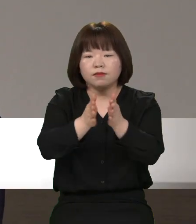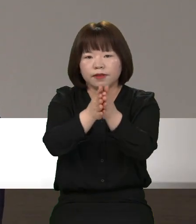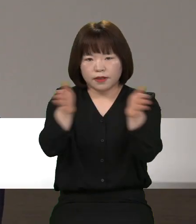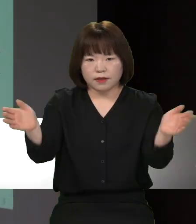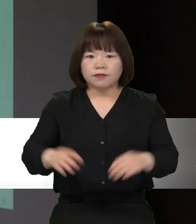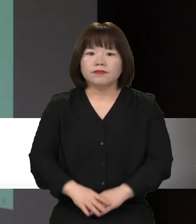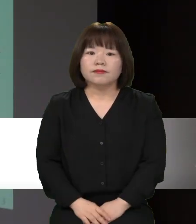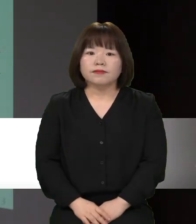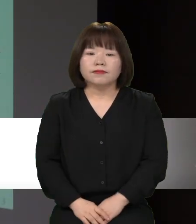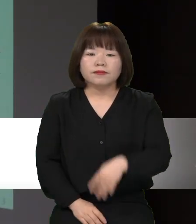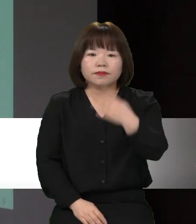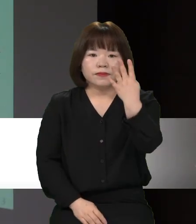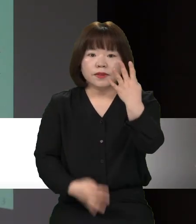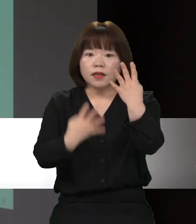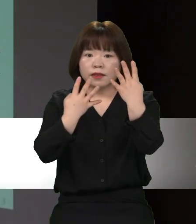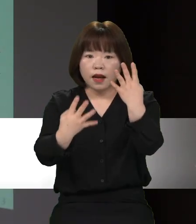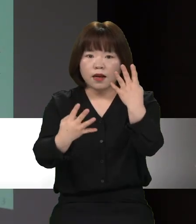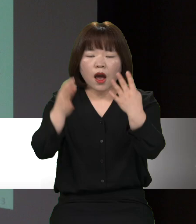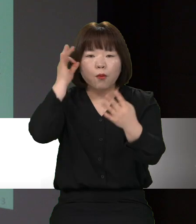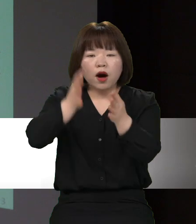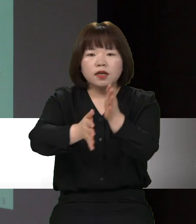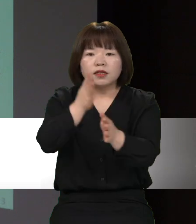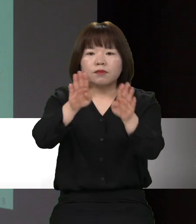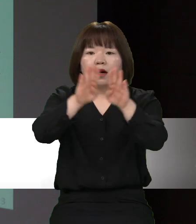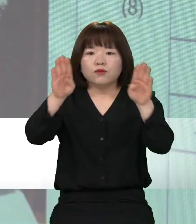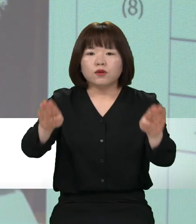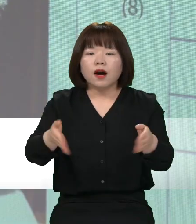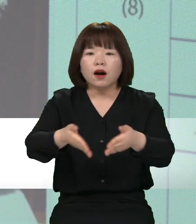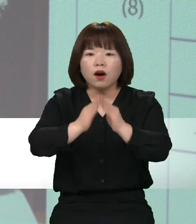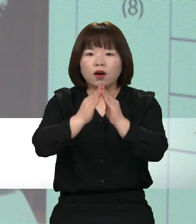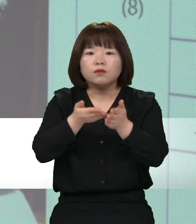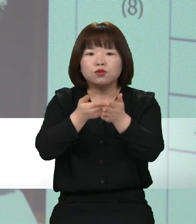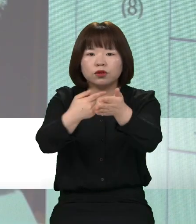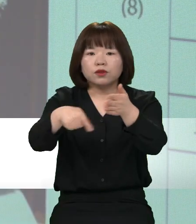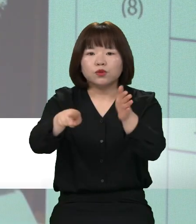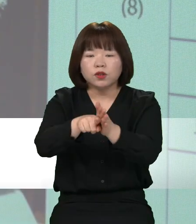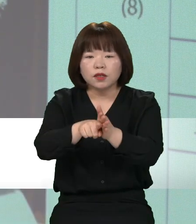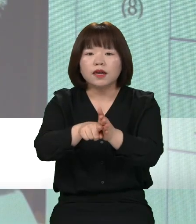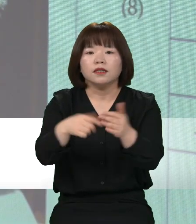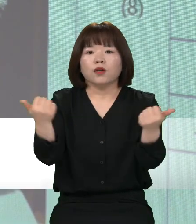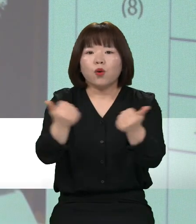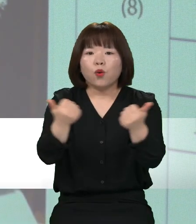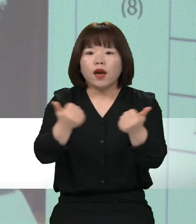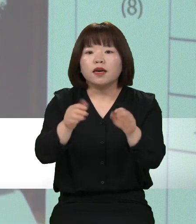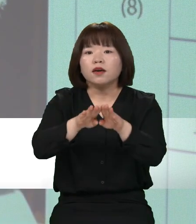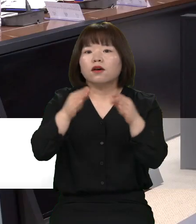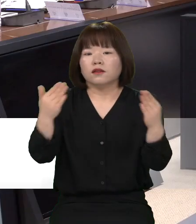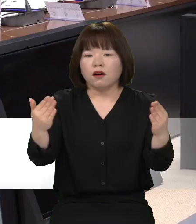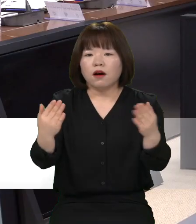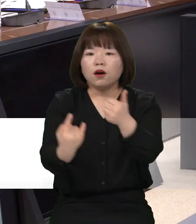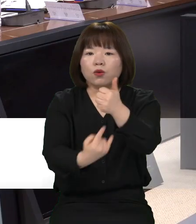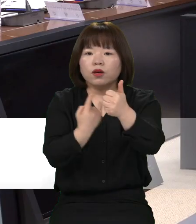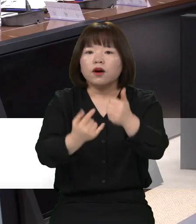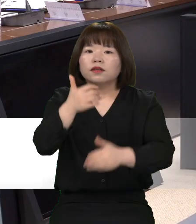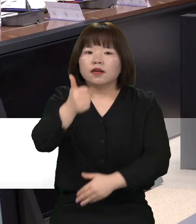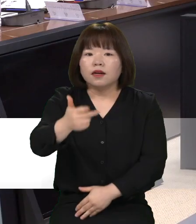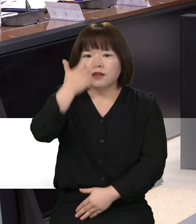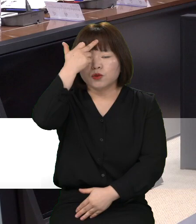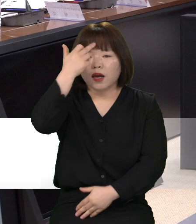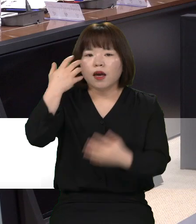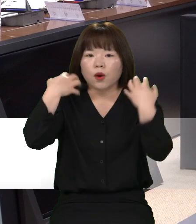첫발을 내딛었습니다 지난 4일 포항 시립박물관 건립 추진을 위한 자문위원회 첫 회의를 열어